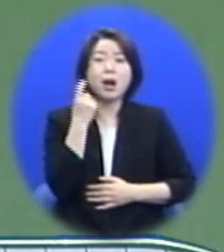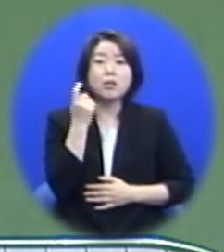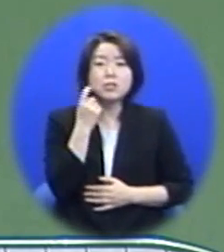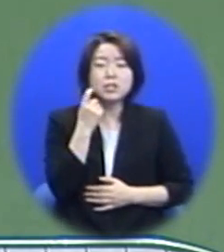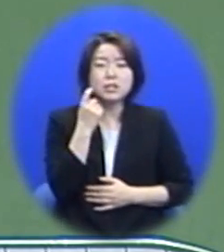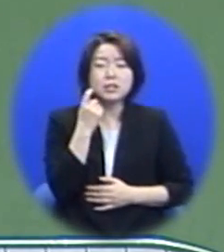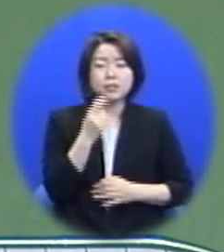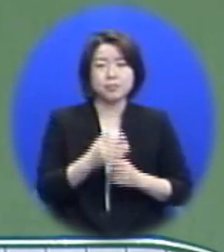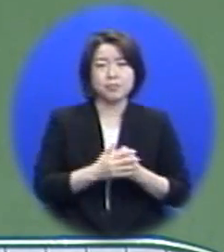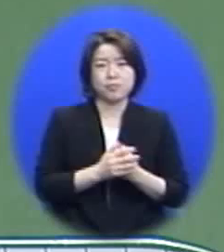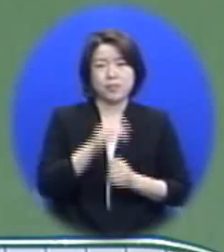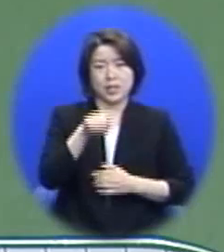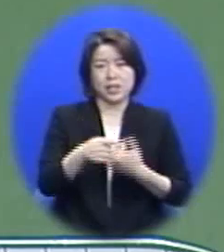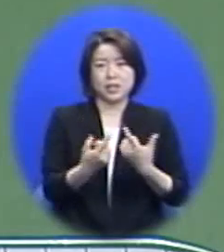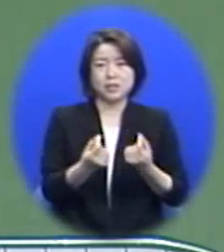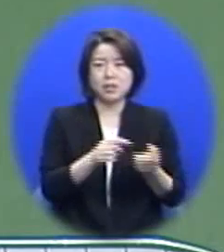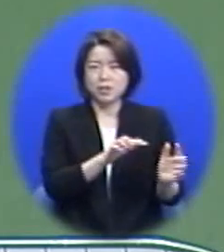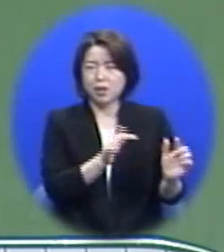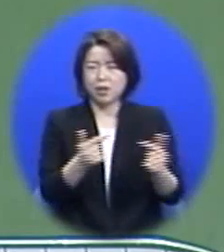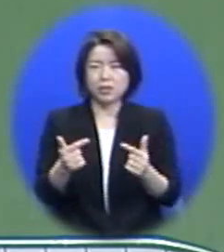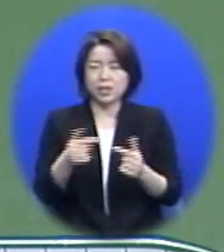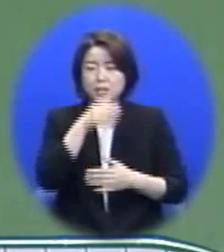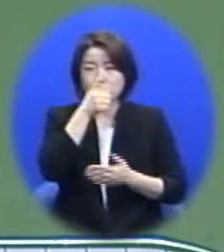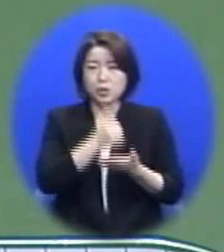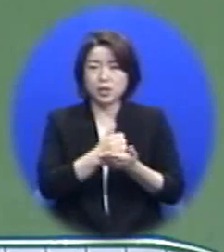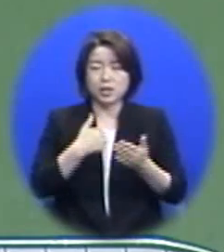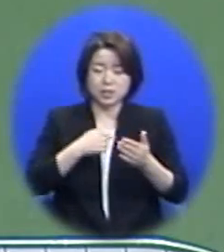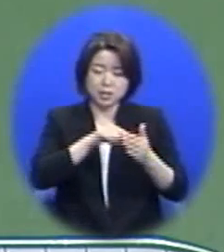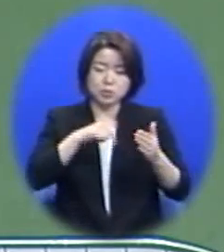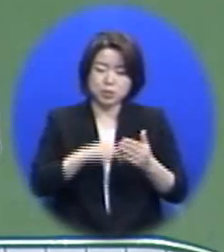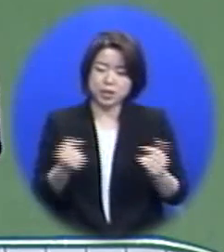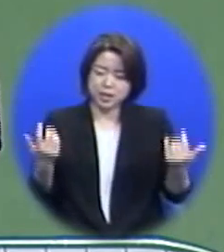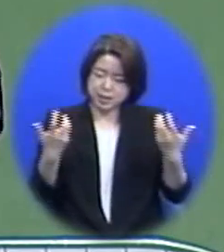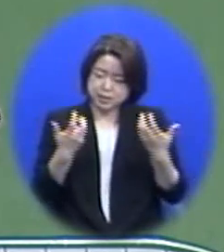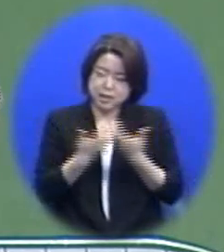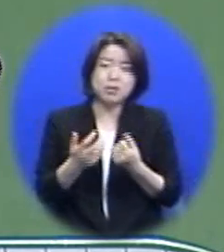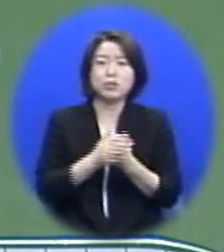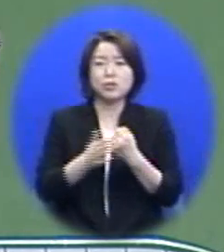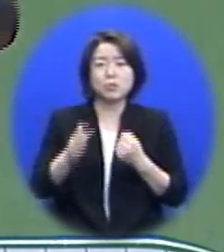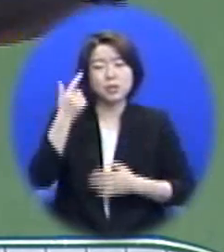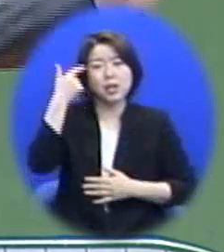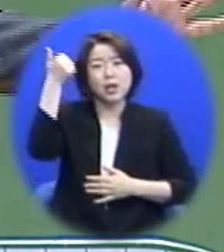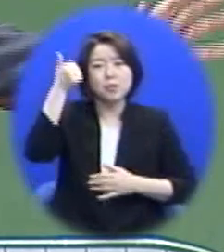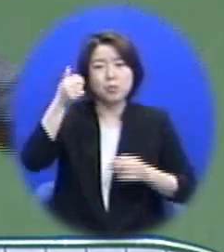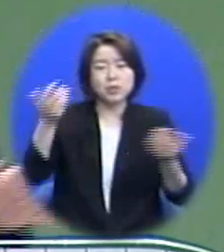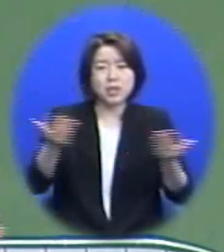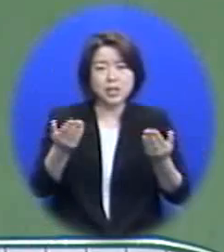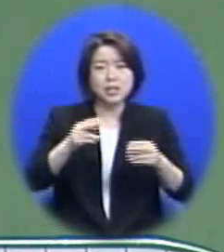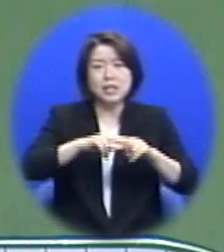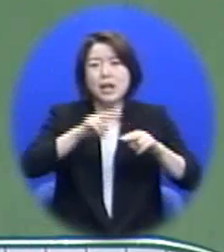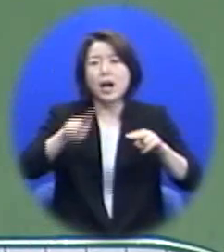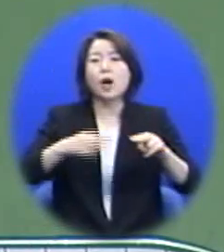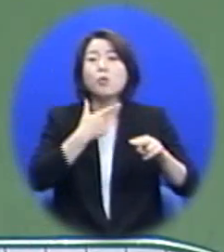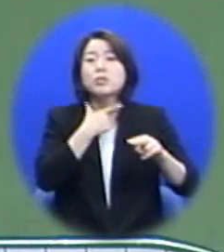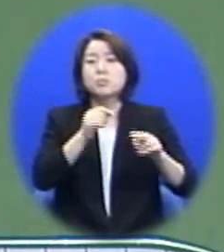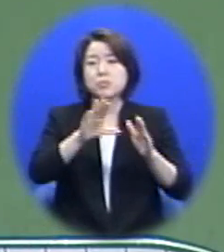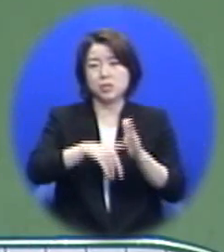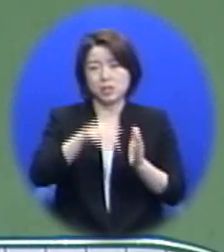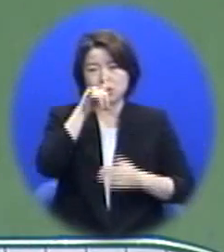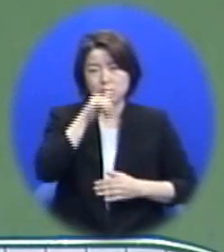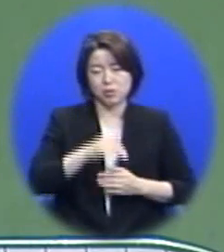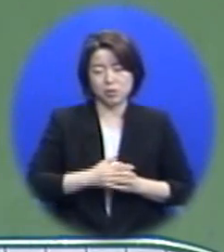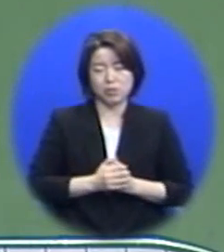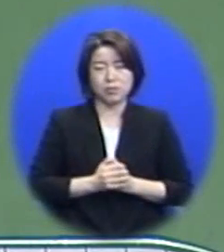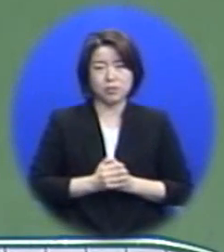거짓 그런 온갖 죄가 제 속에 가득한 것으로 인해서 목사직을 그만둘 뻔 하려고 했던 적도